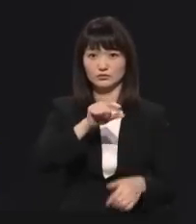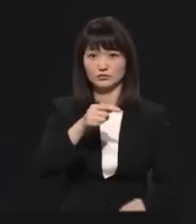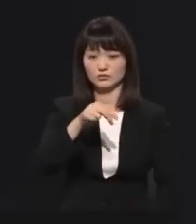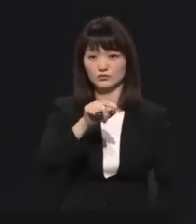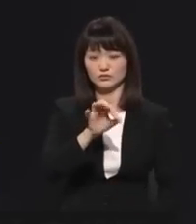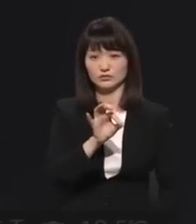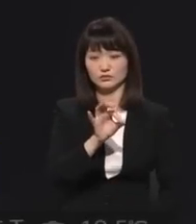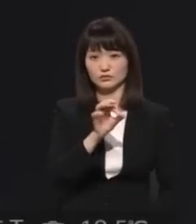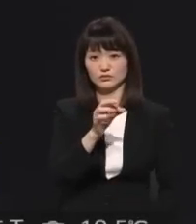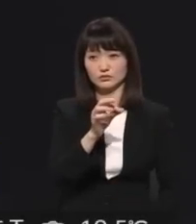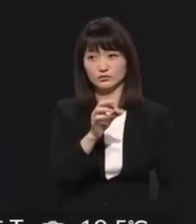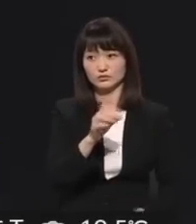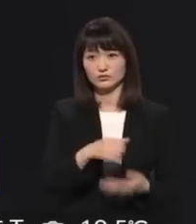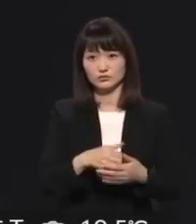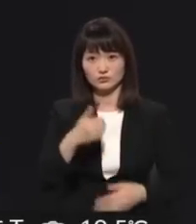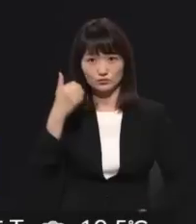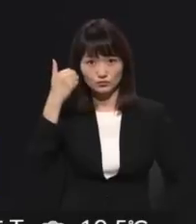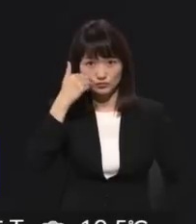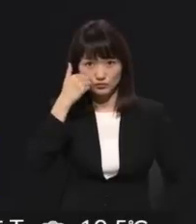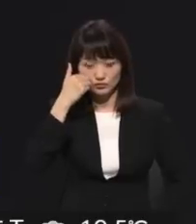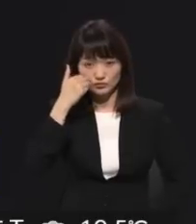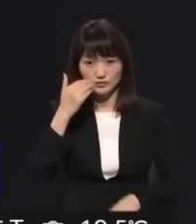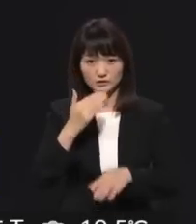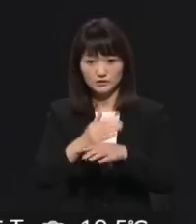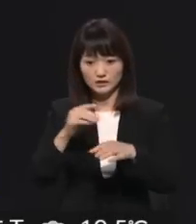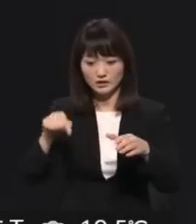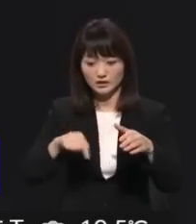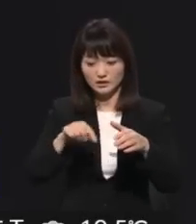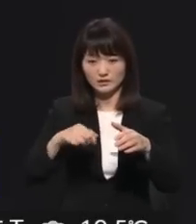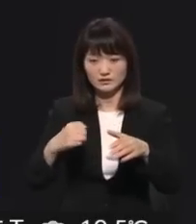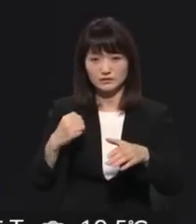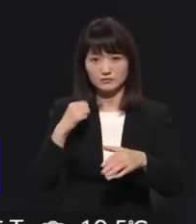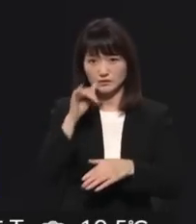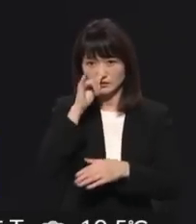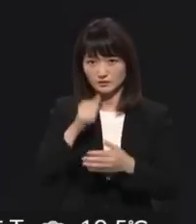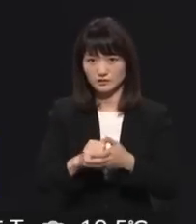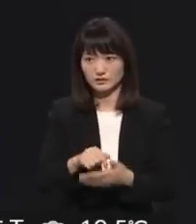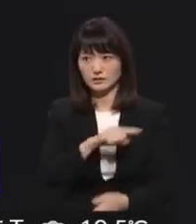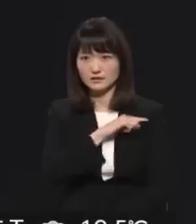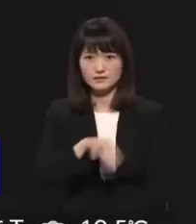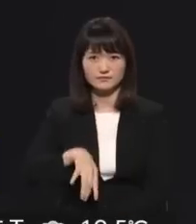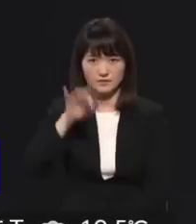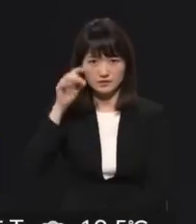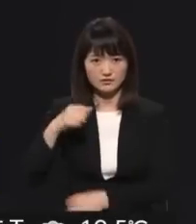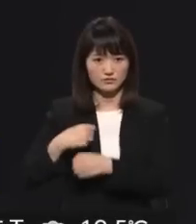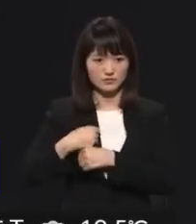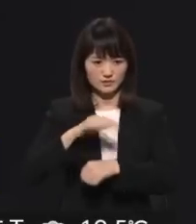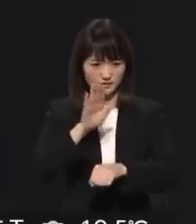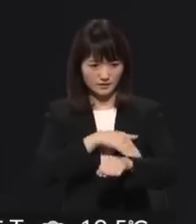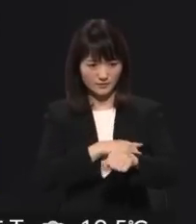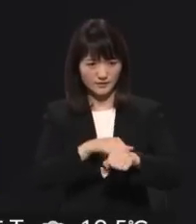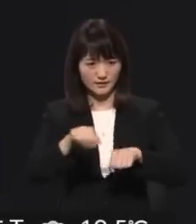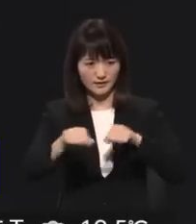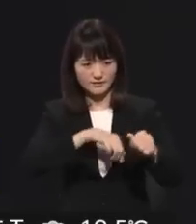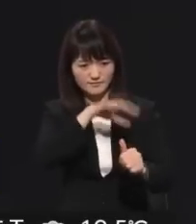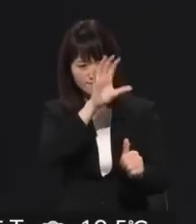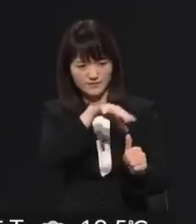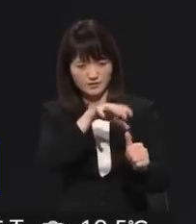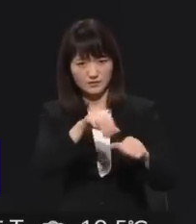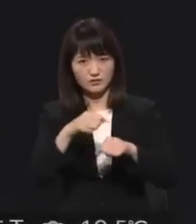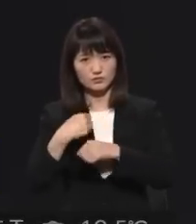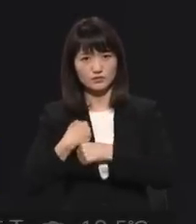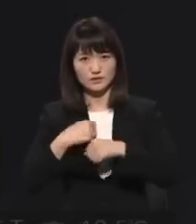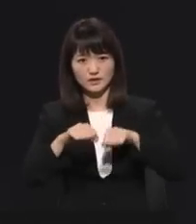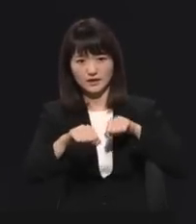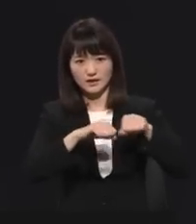원내대표가 누구보다 집권당에서 역할하는 정치인 중에 하나인데 제일 먼저 큰 목소리로 군의 잘못된 행동 질타, 또 군에 대한 대응,